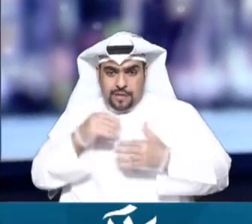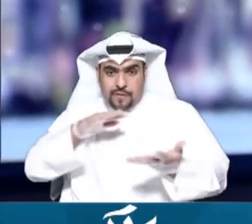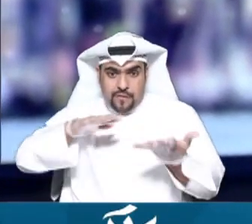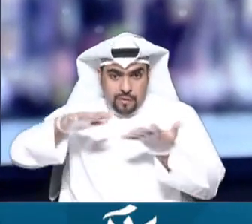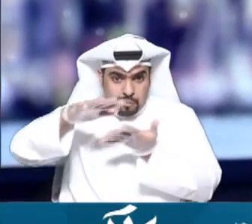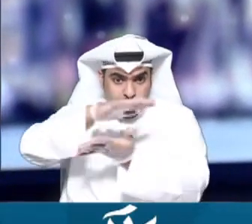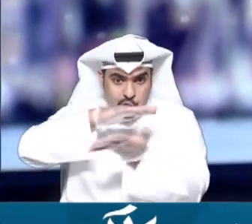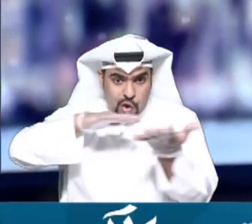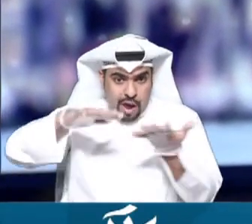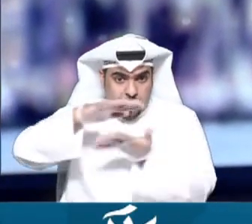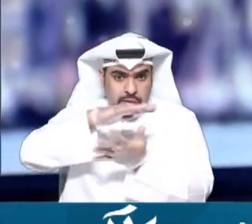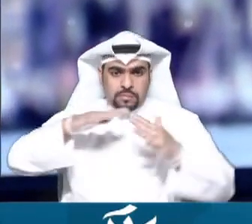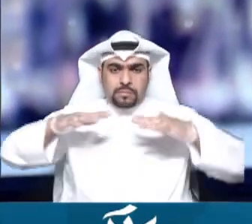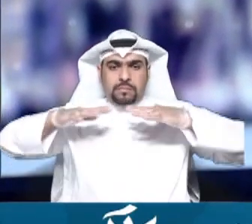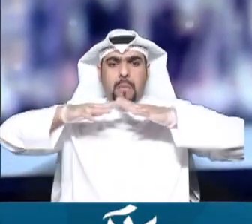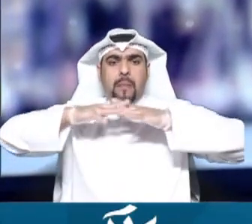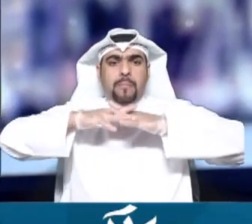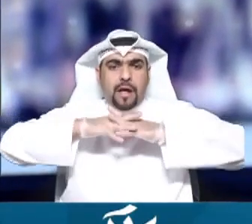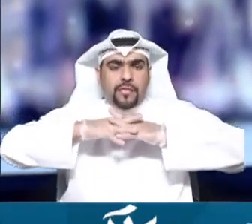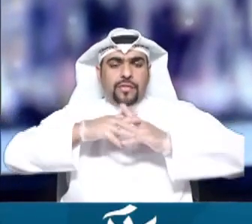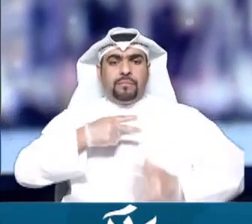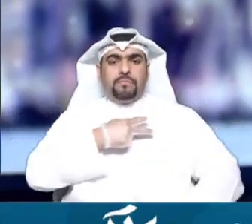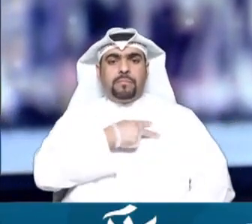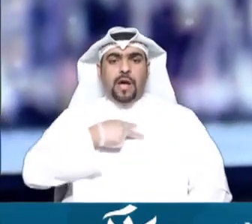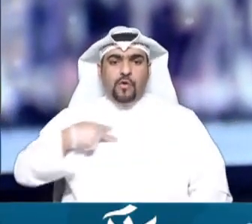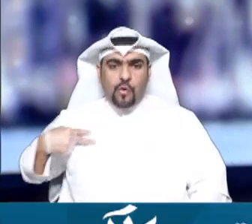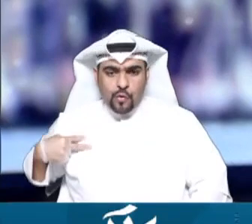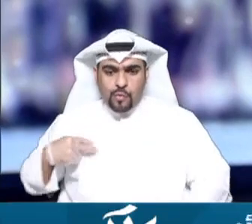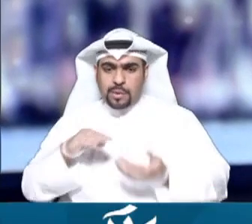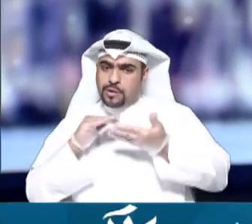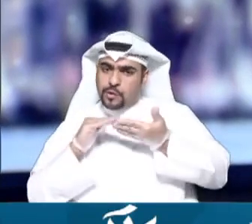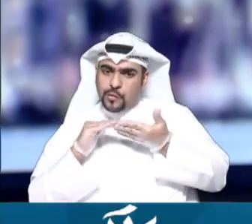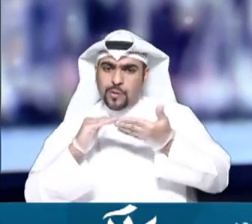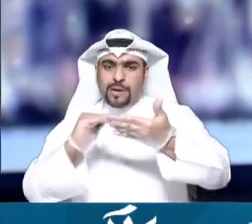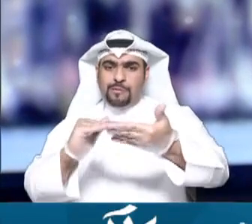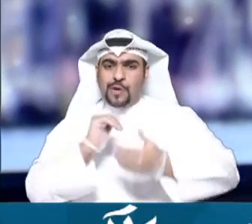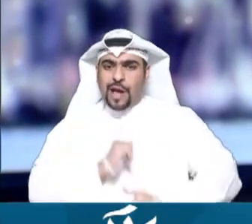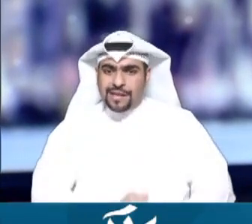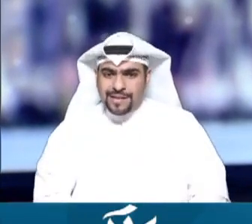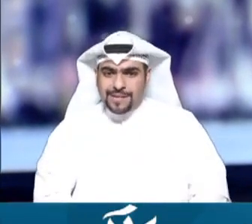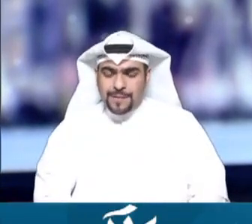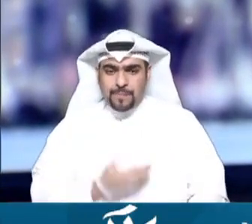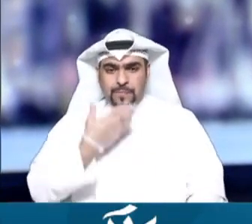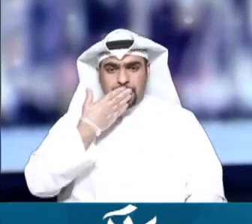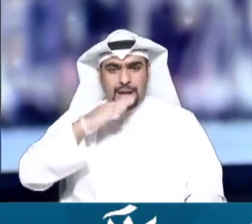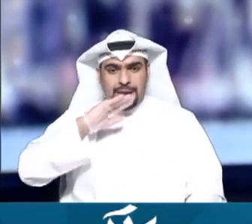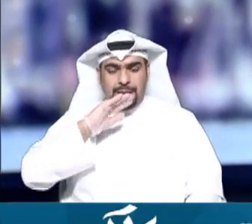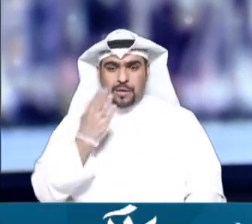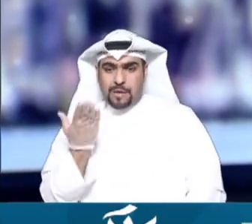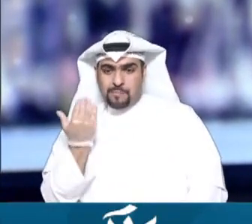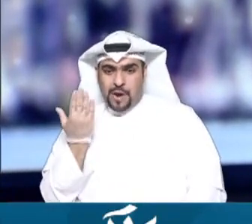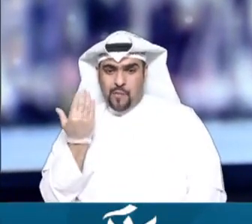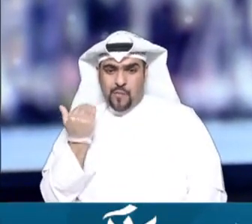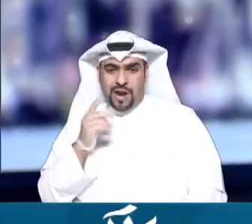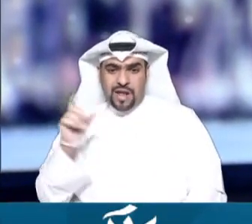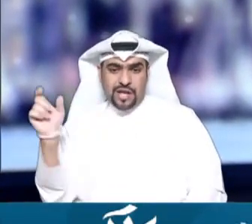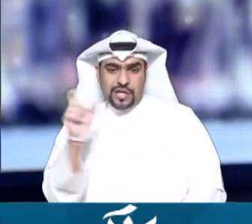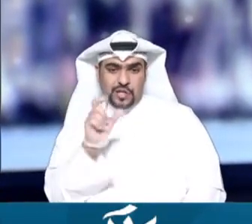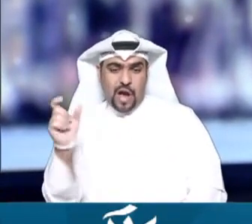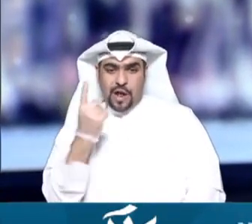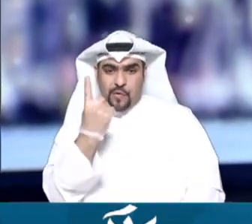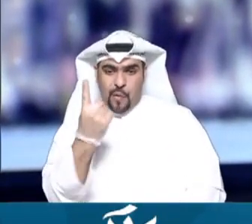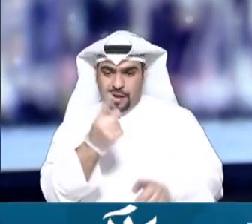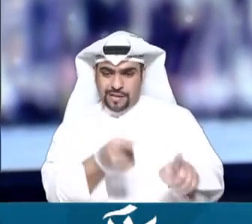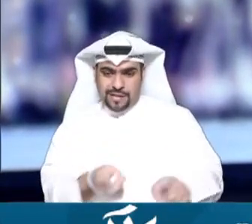أزمة الكورونا الحمد لله لنا مساهمات كبيرة من بداية الأزمة. الحمد لله احنا يدا بيد معاكم كوزارة إعلام مشكورين،